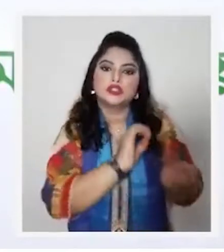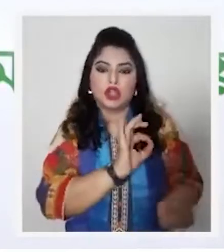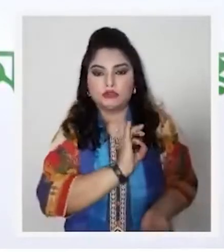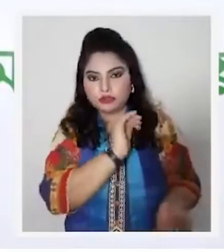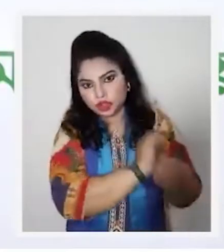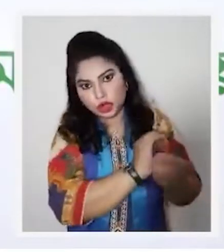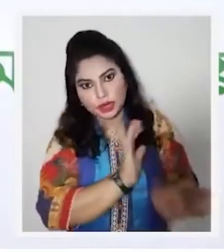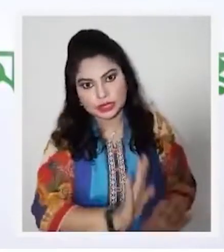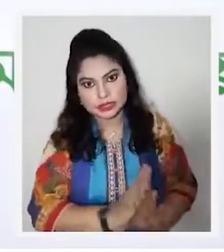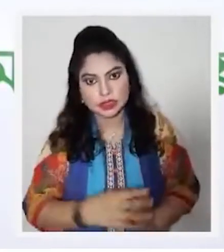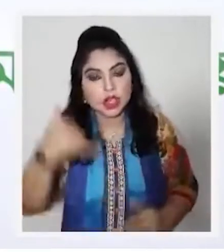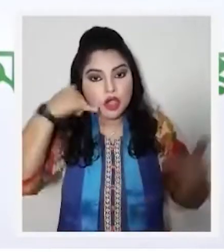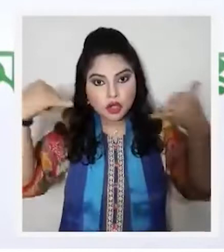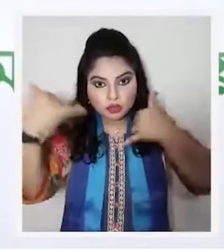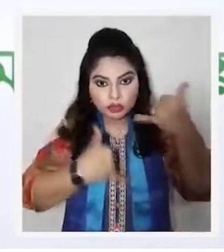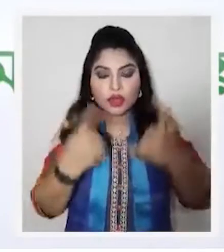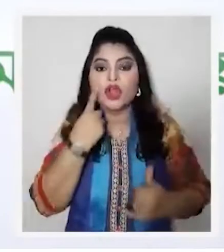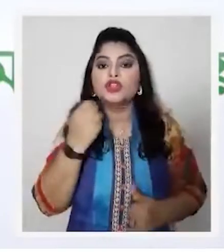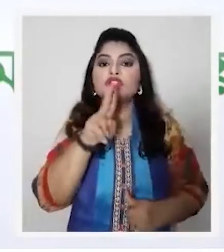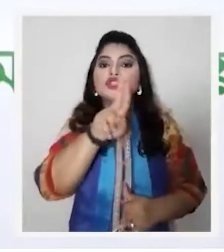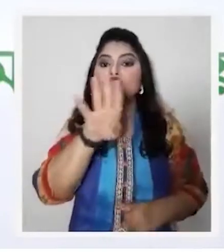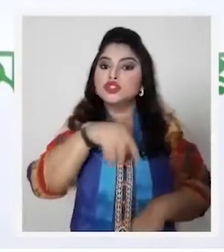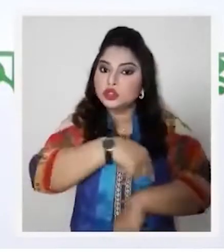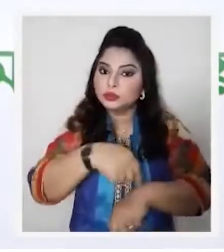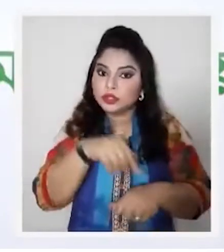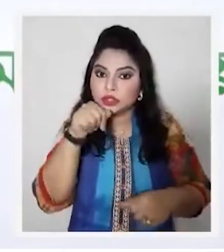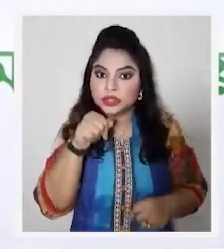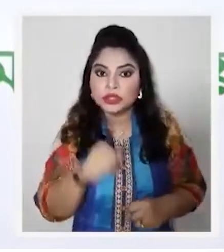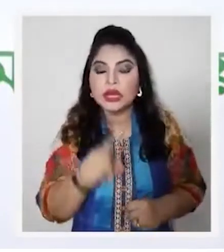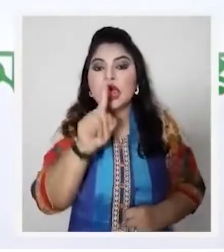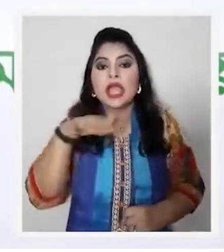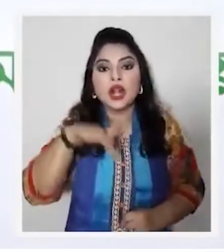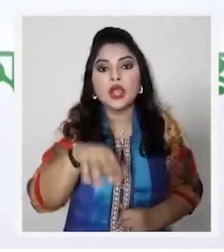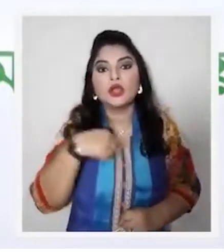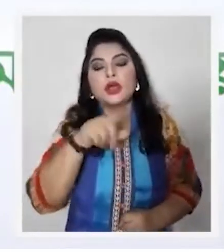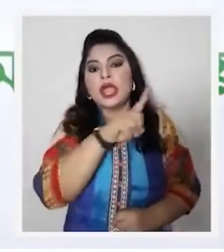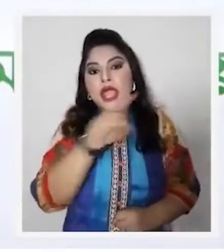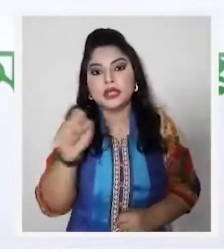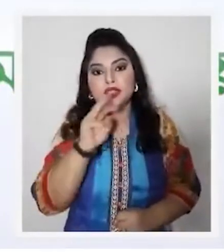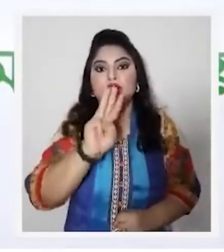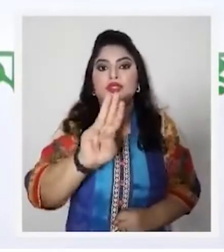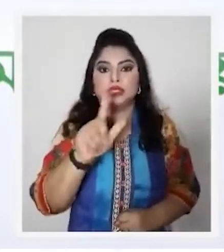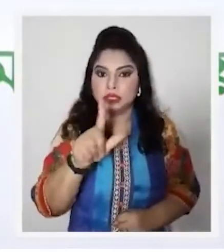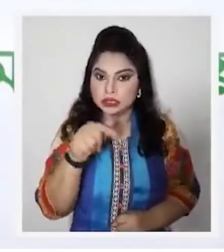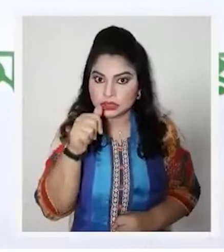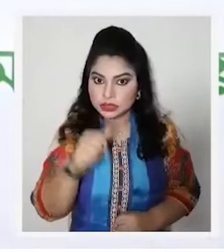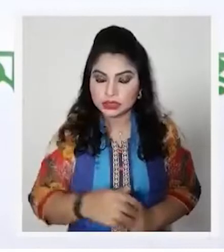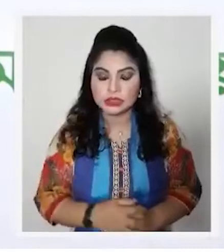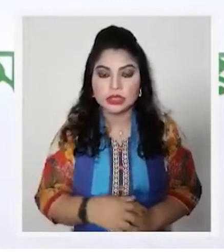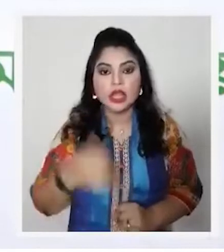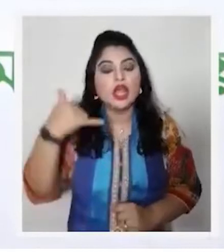2,10,267টি। সূত্র কেন্দ্রীয় ঔষধাগার, স্বাস্থ্য অধিদপ্তর। ফোন গ্রহণ করা হয়েছে গত